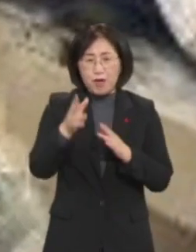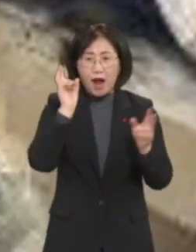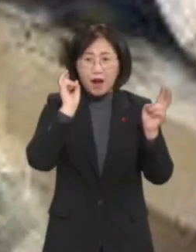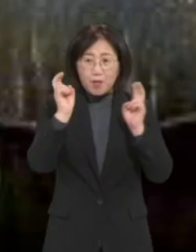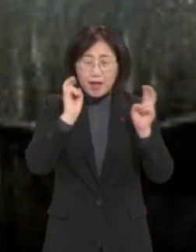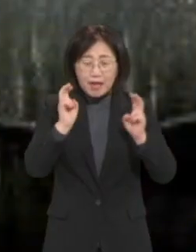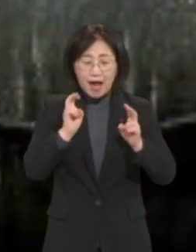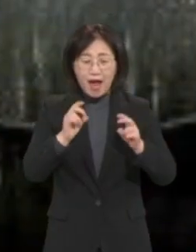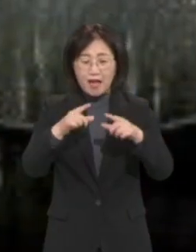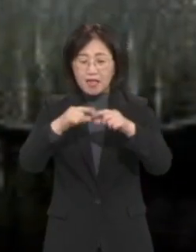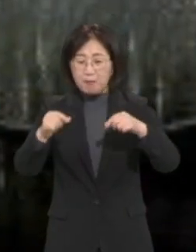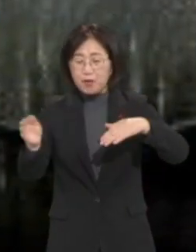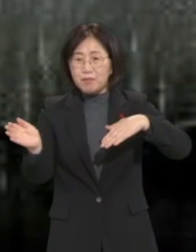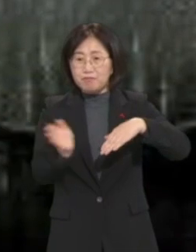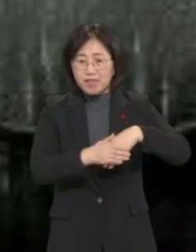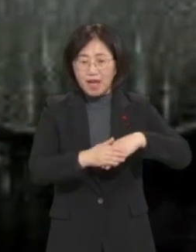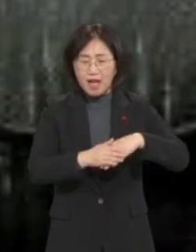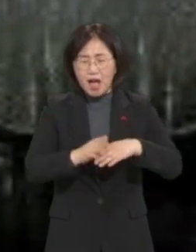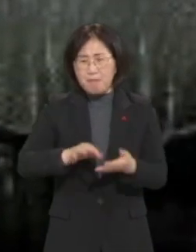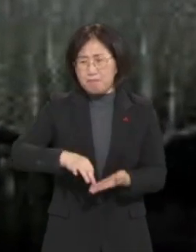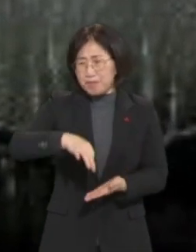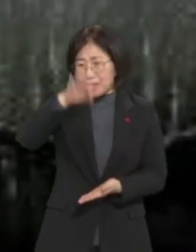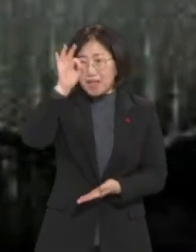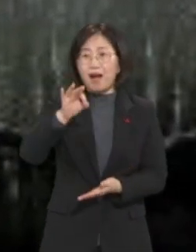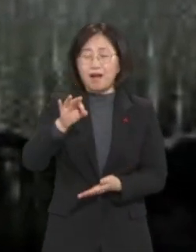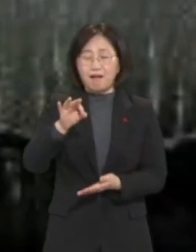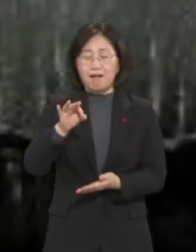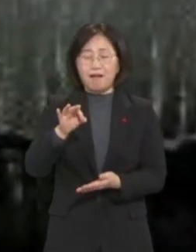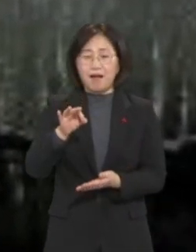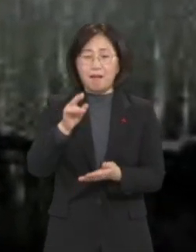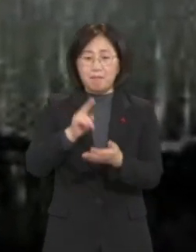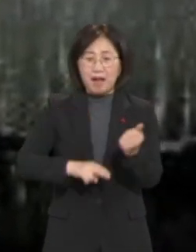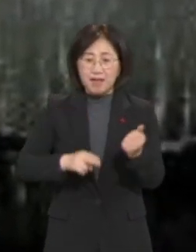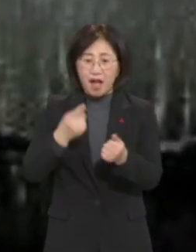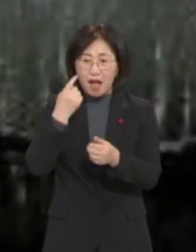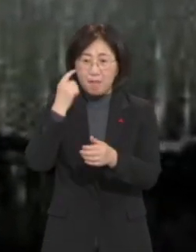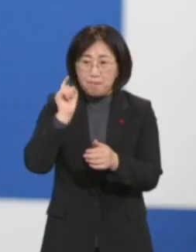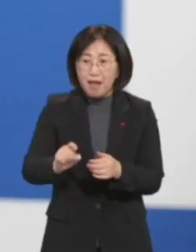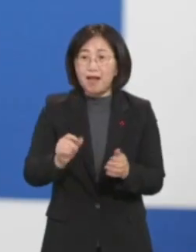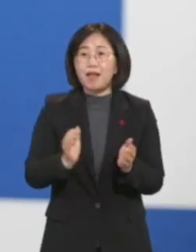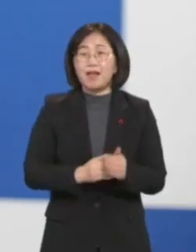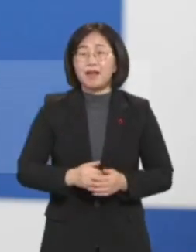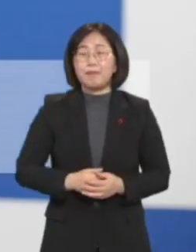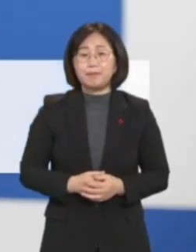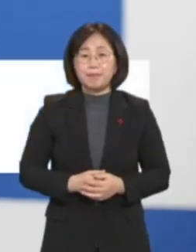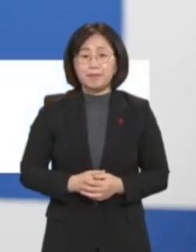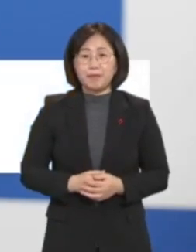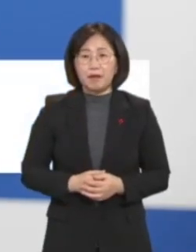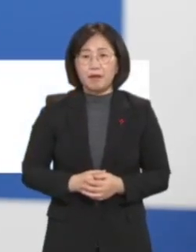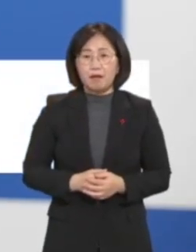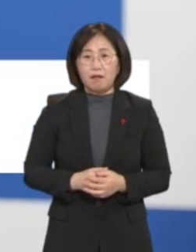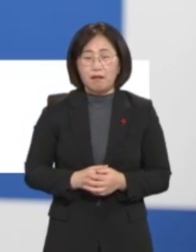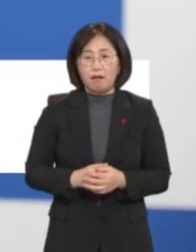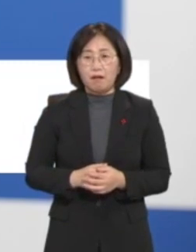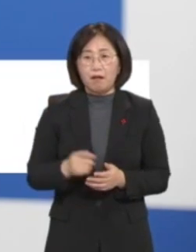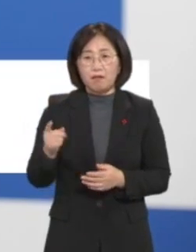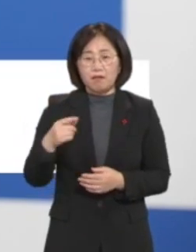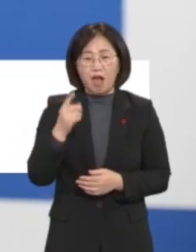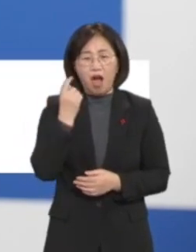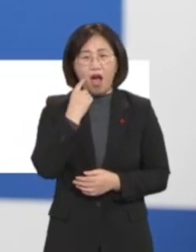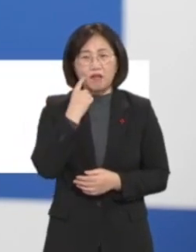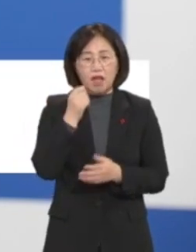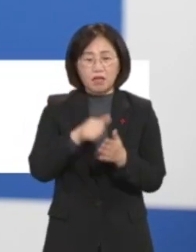부착해 한국산 고가품으로 팔다 미가 잡혔습니다 해 위조상품 피해가 빈발하게 발생하는